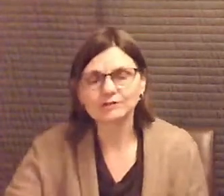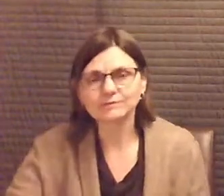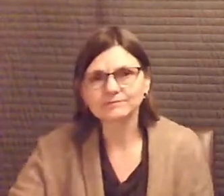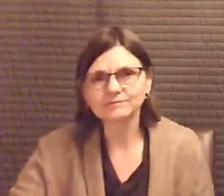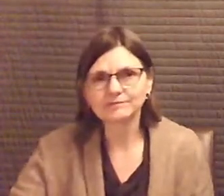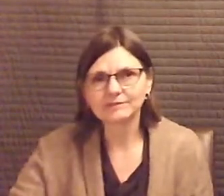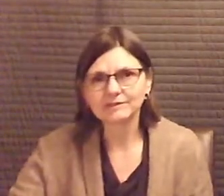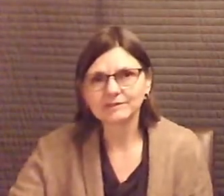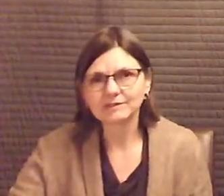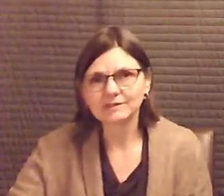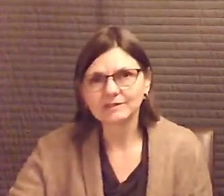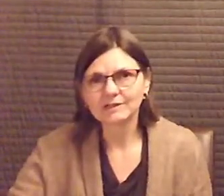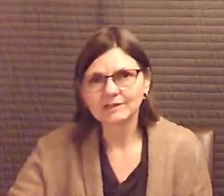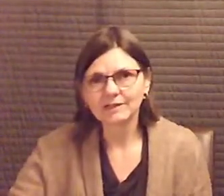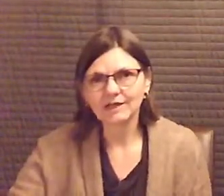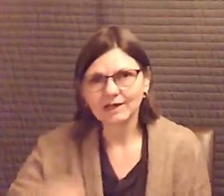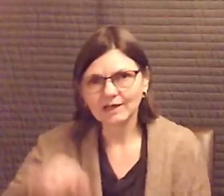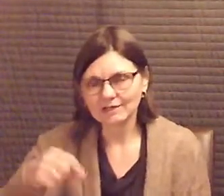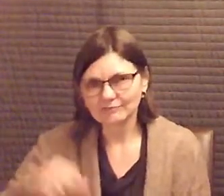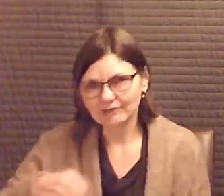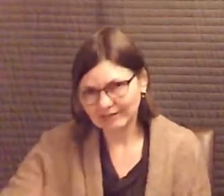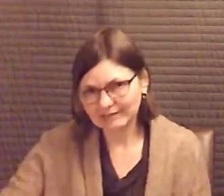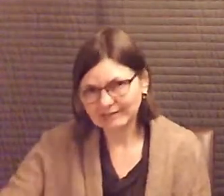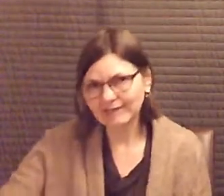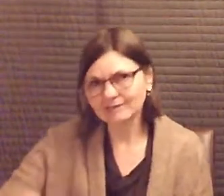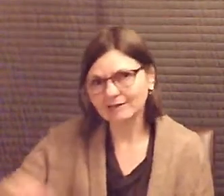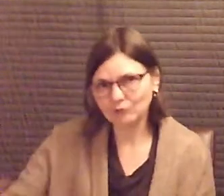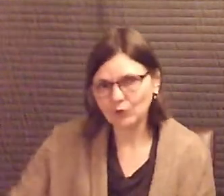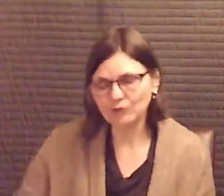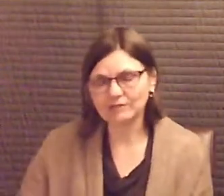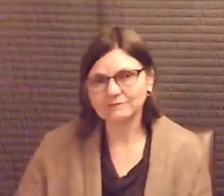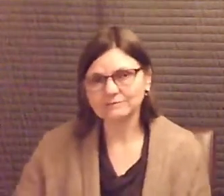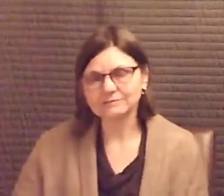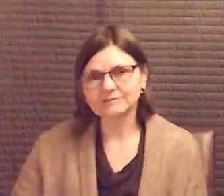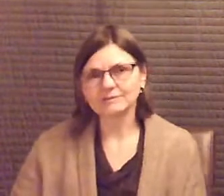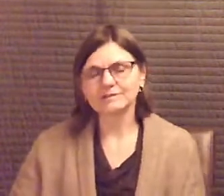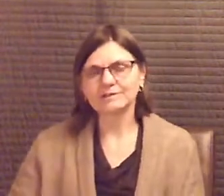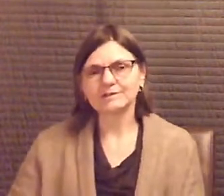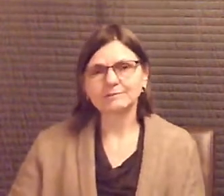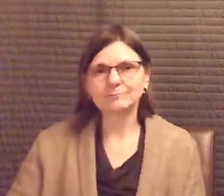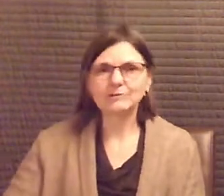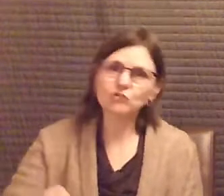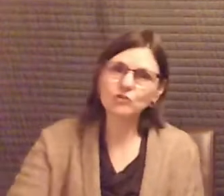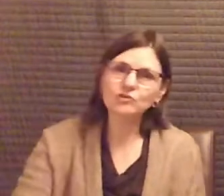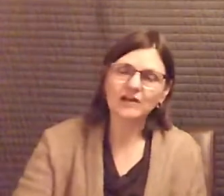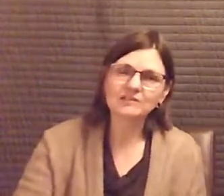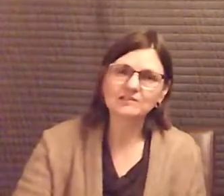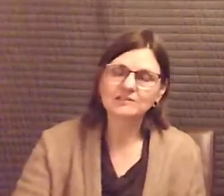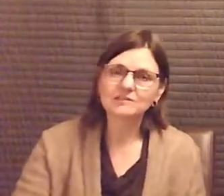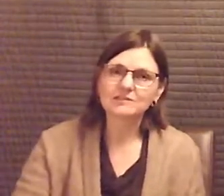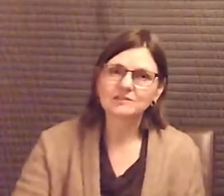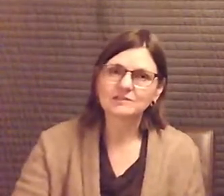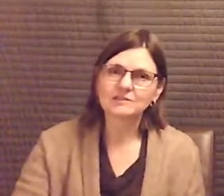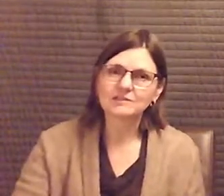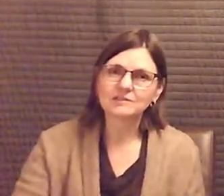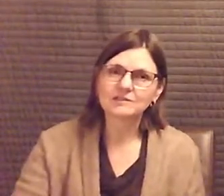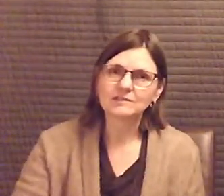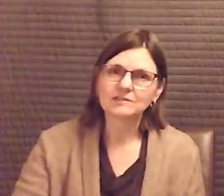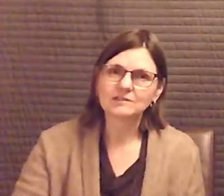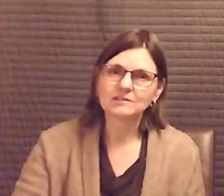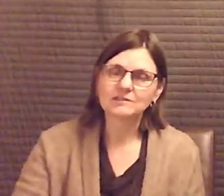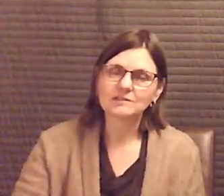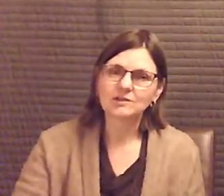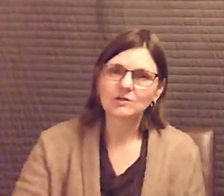zonde rodgers en john van gerechtigheid en veroordeeld maar de sims ze de zonder artikels met